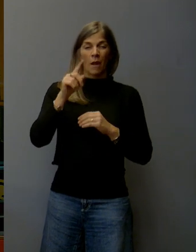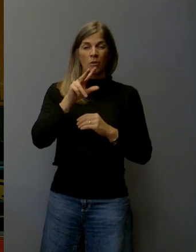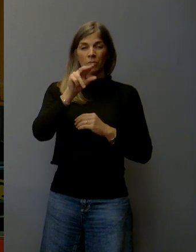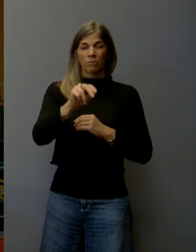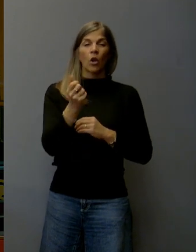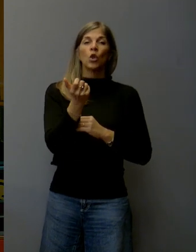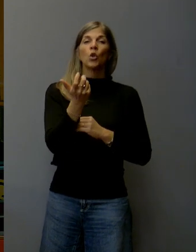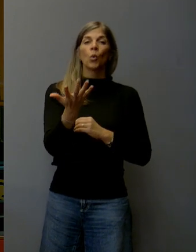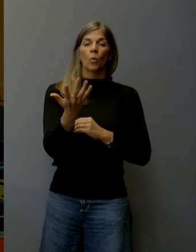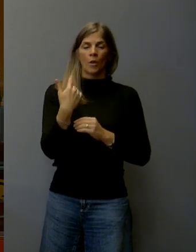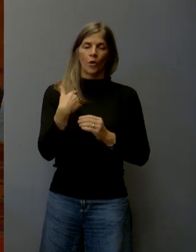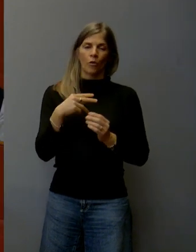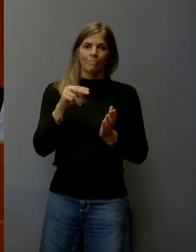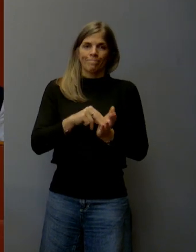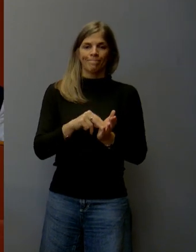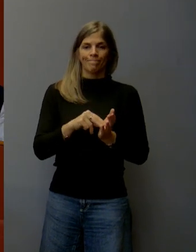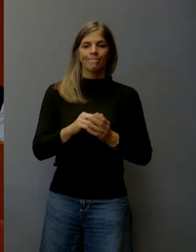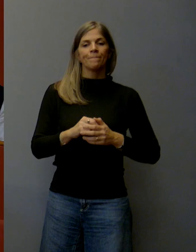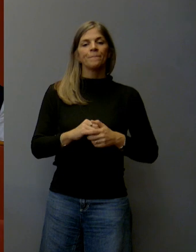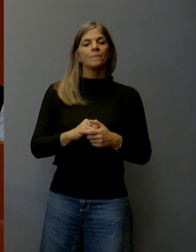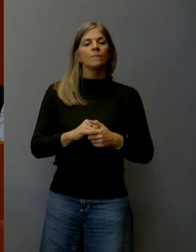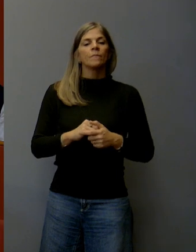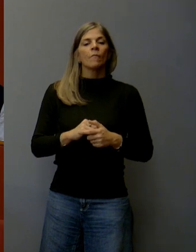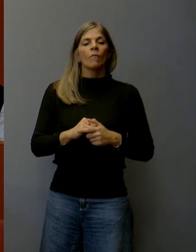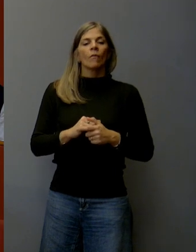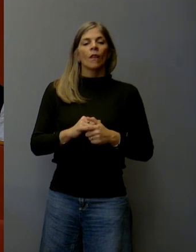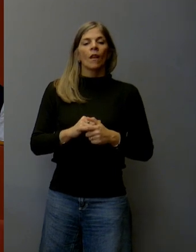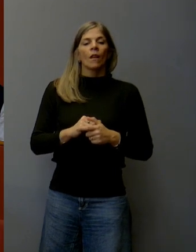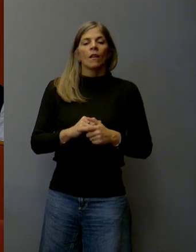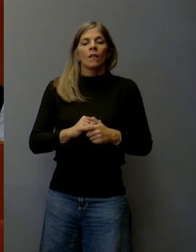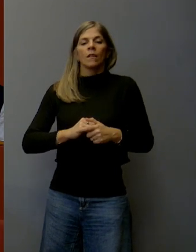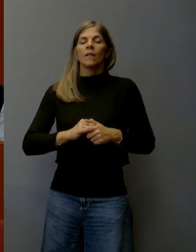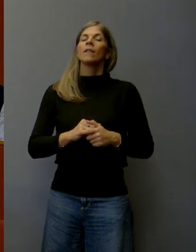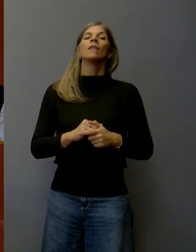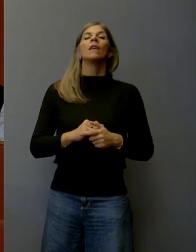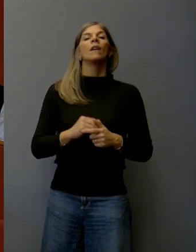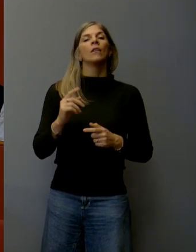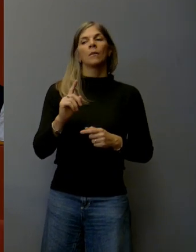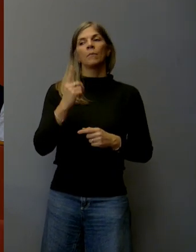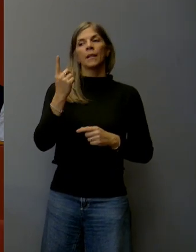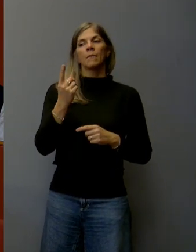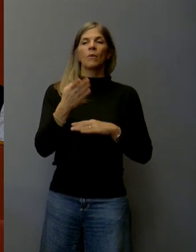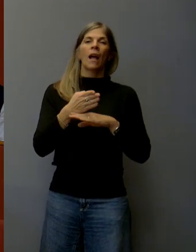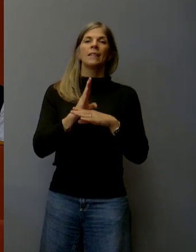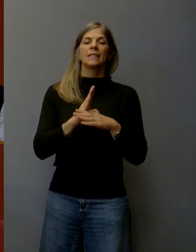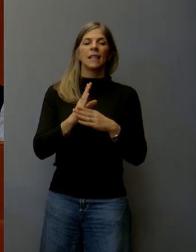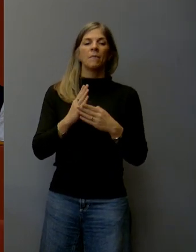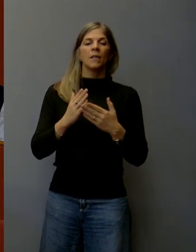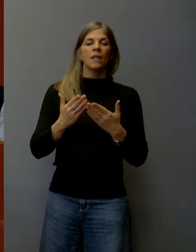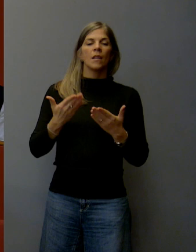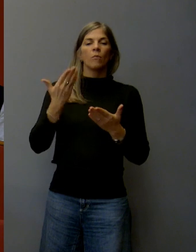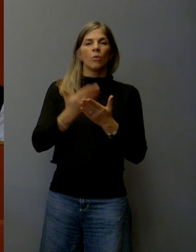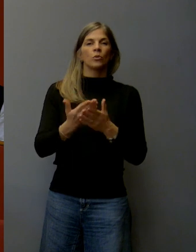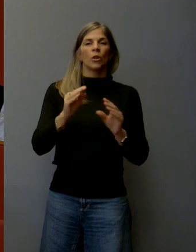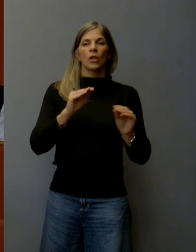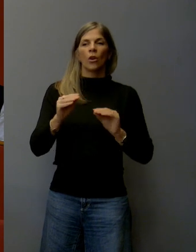riflessioni iniziali e una è una semi-mozione d'ordine e relativa al caldo eccessivo che